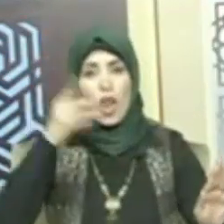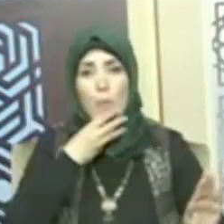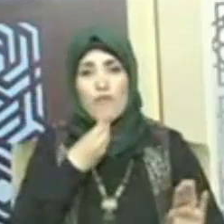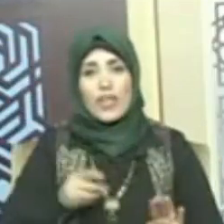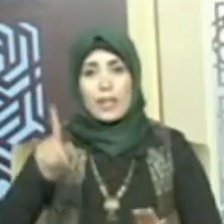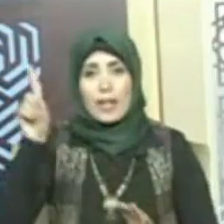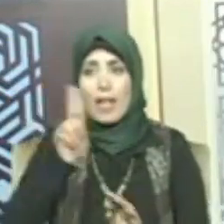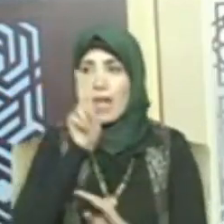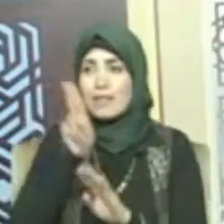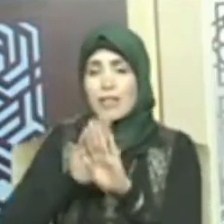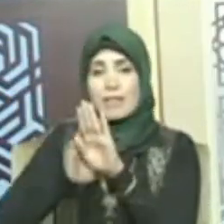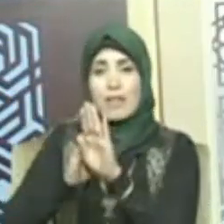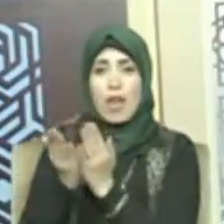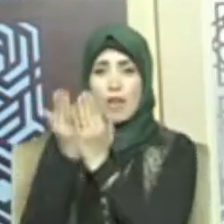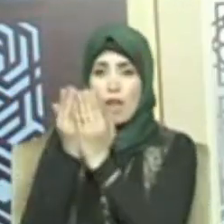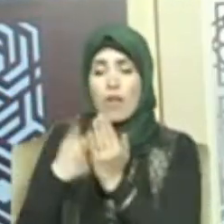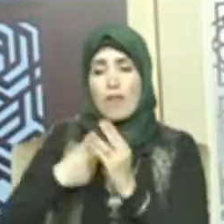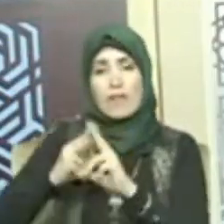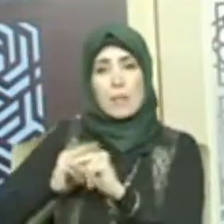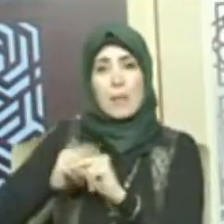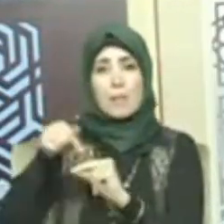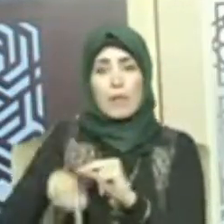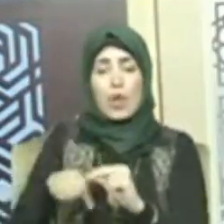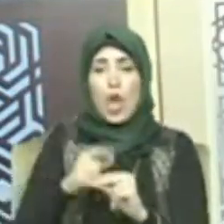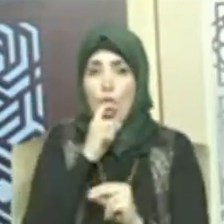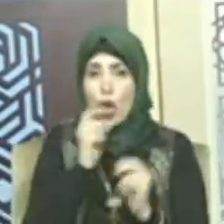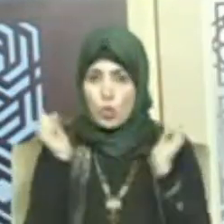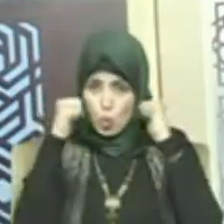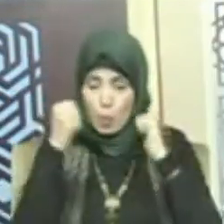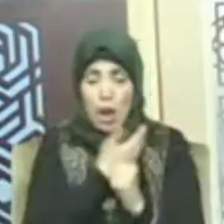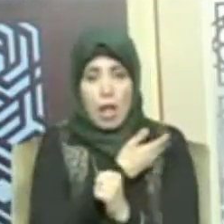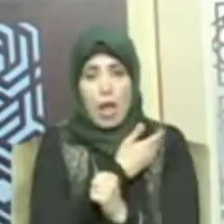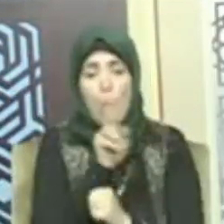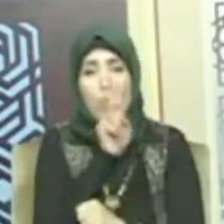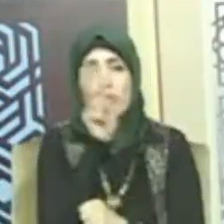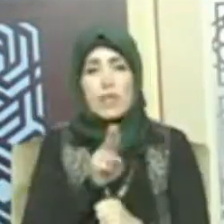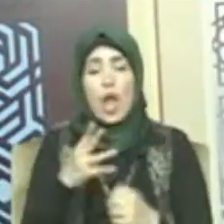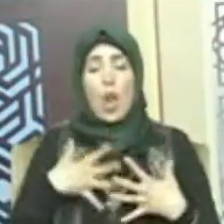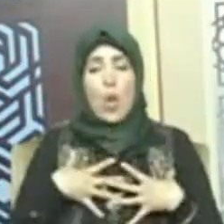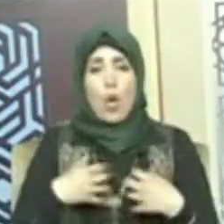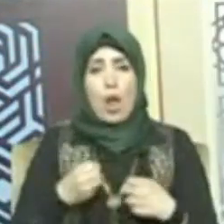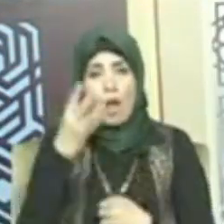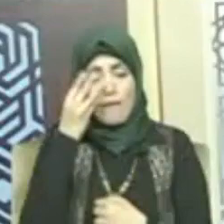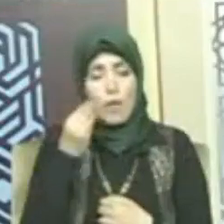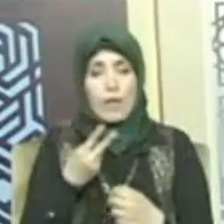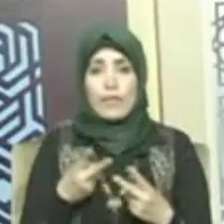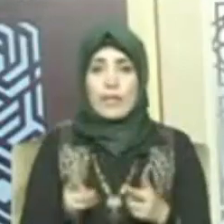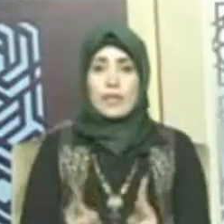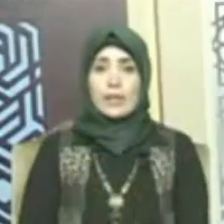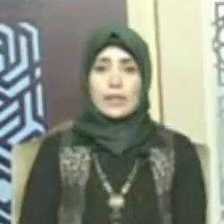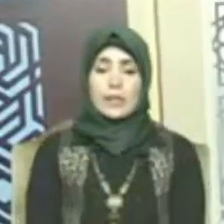الله أن نكون منهم. توبوا إلى الله واسألوه العفو والعافية.